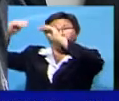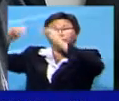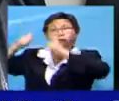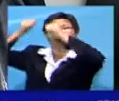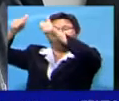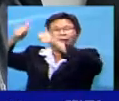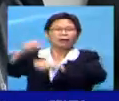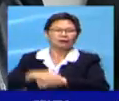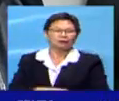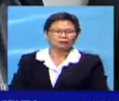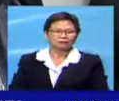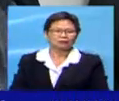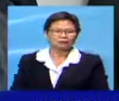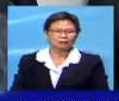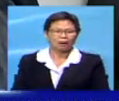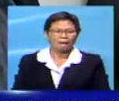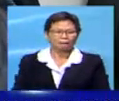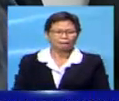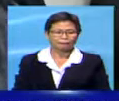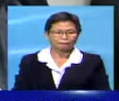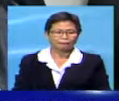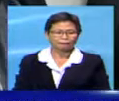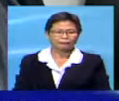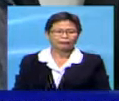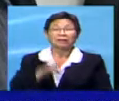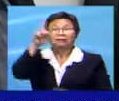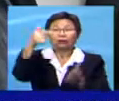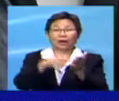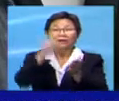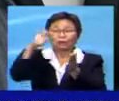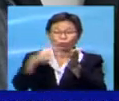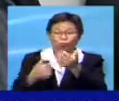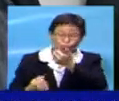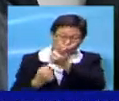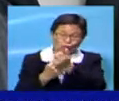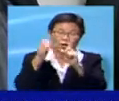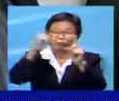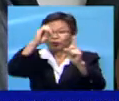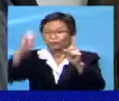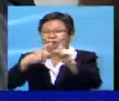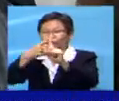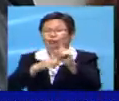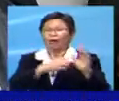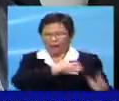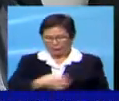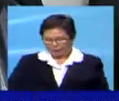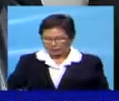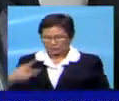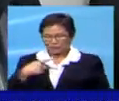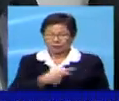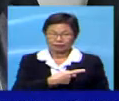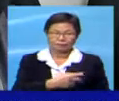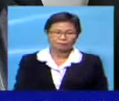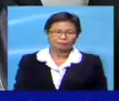dan dengan satu lagi sokongan yang padu daripada pihak embassy kita, yang